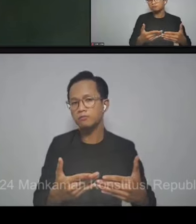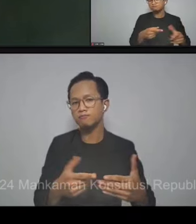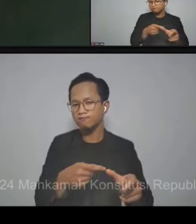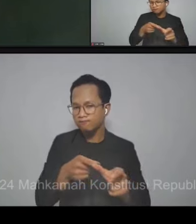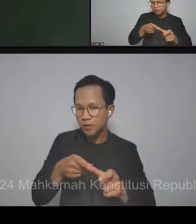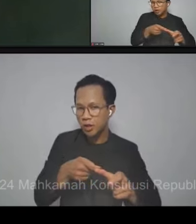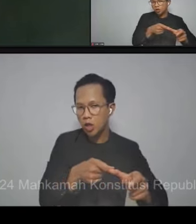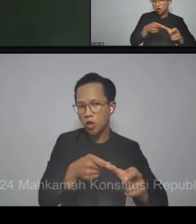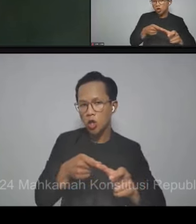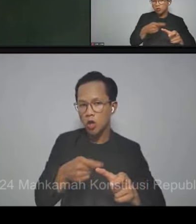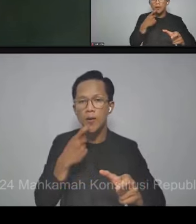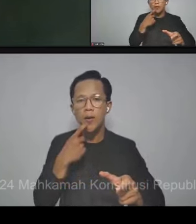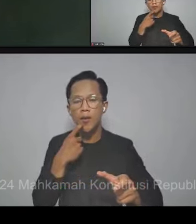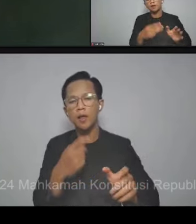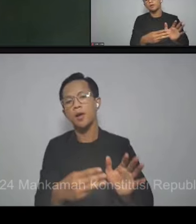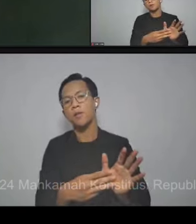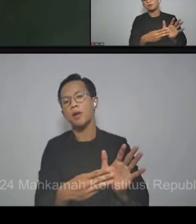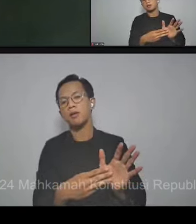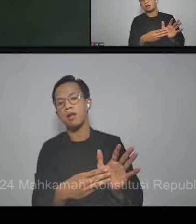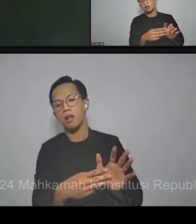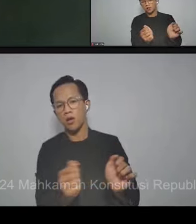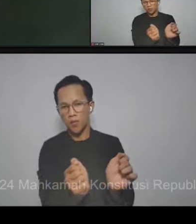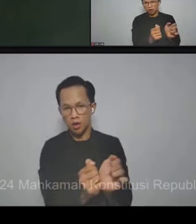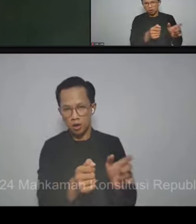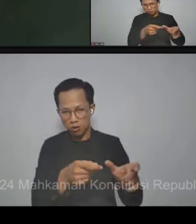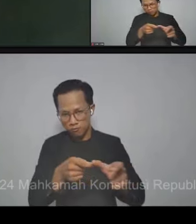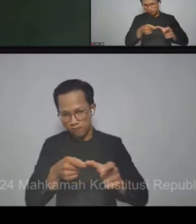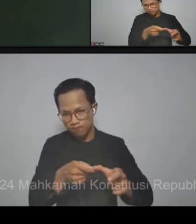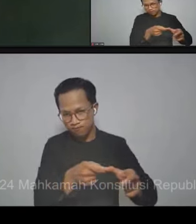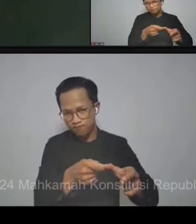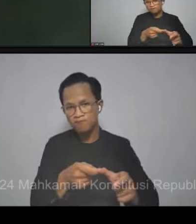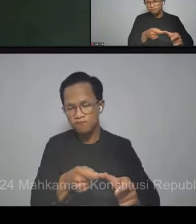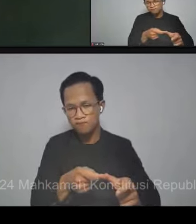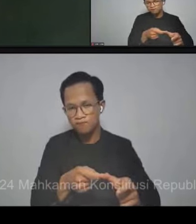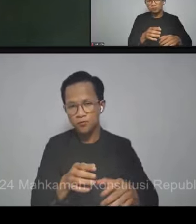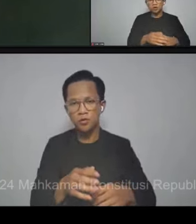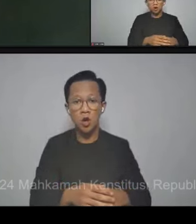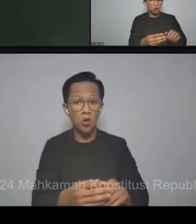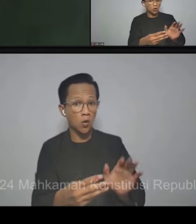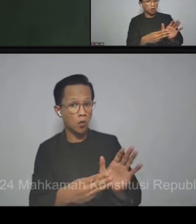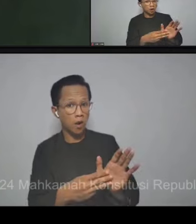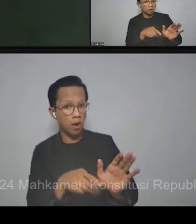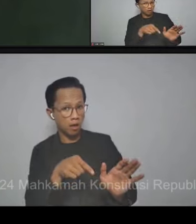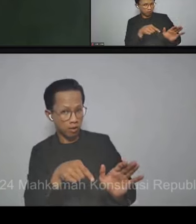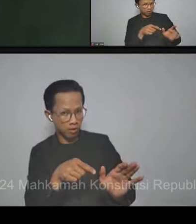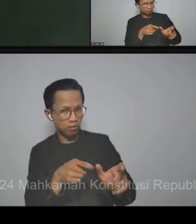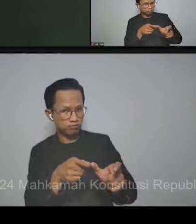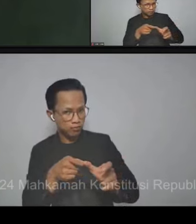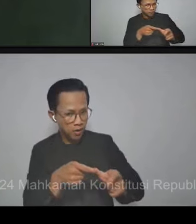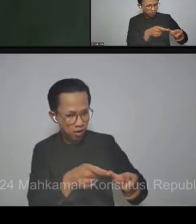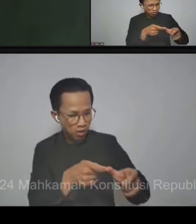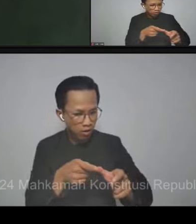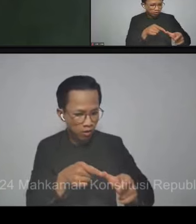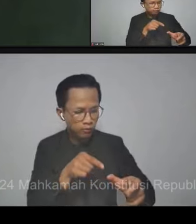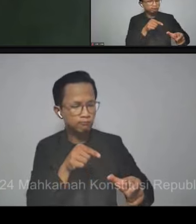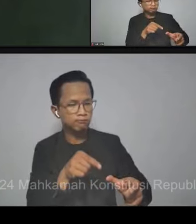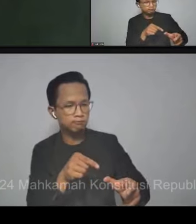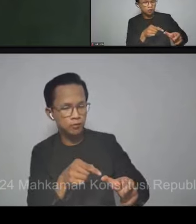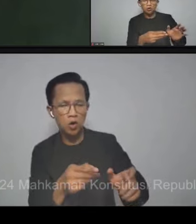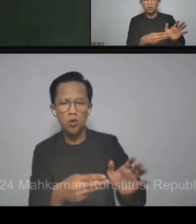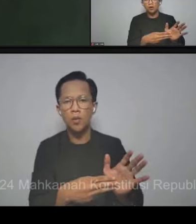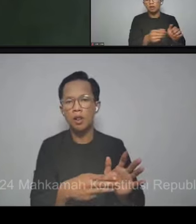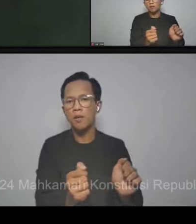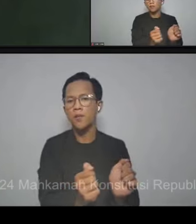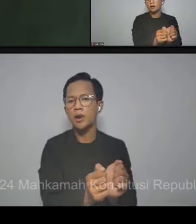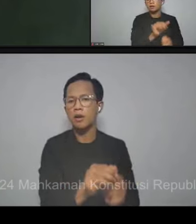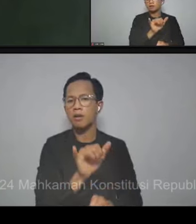dengan peristiwa yang diduga sebagai peristiwa pidana apabila suatu peristiwa berdasarkan pelan subjektif penyelidik dapat dinyatakan sebagai suatu peristiwa pidana yang didukung dengan